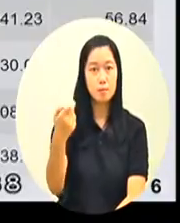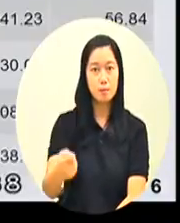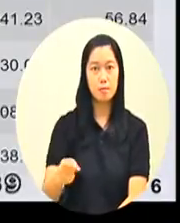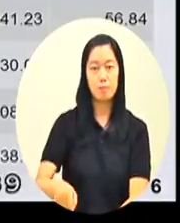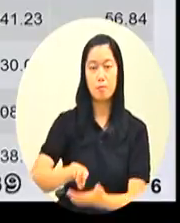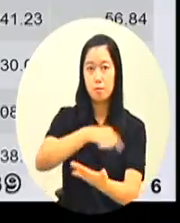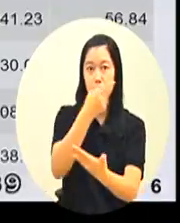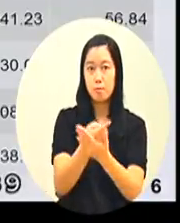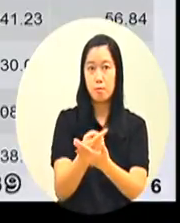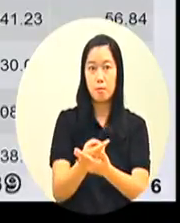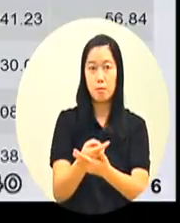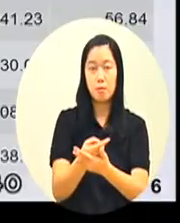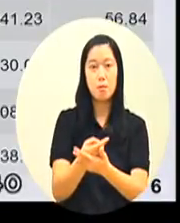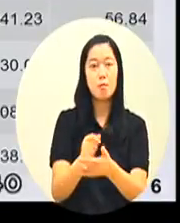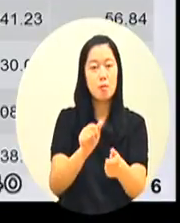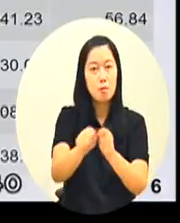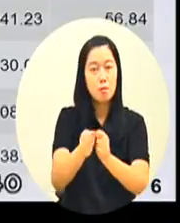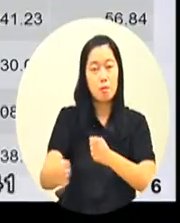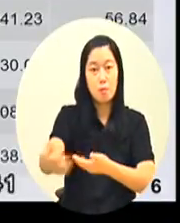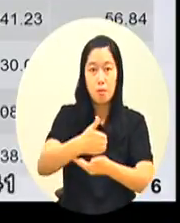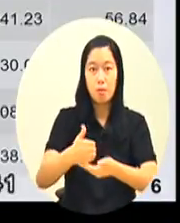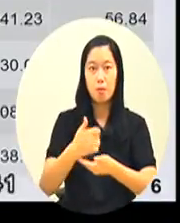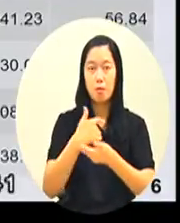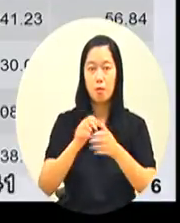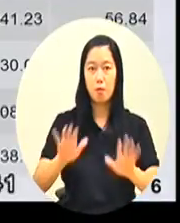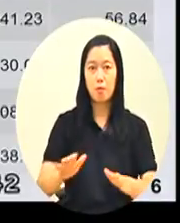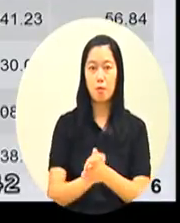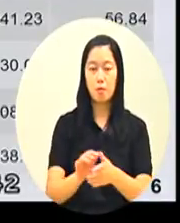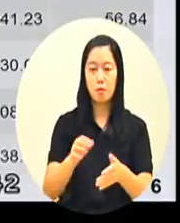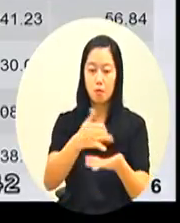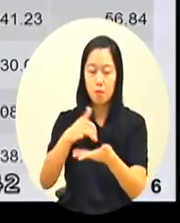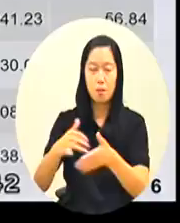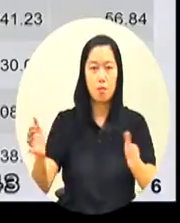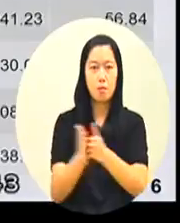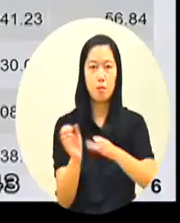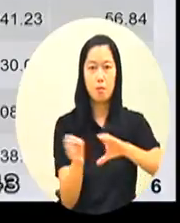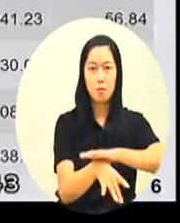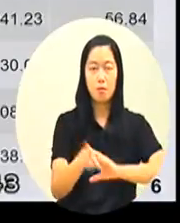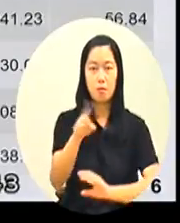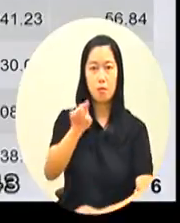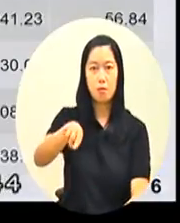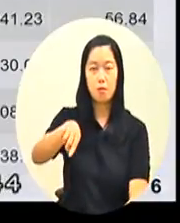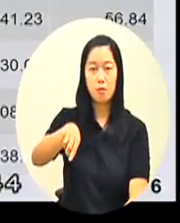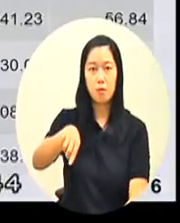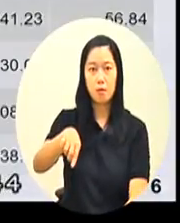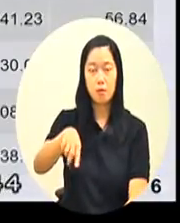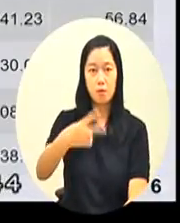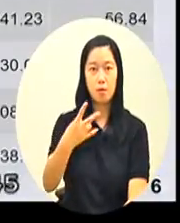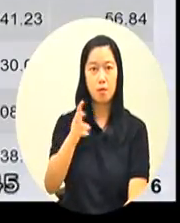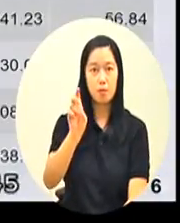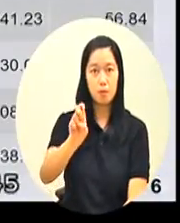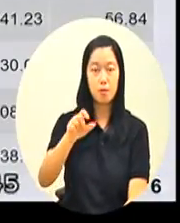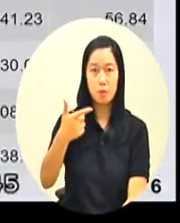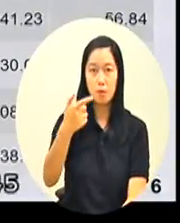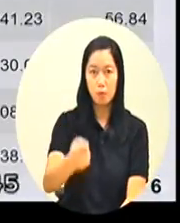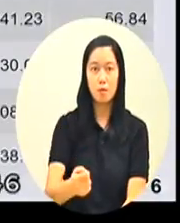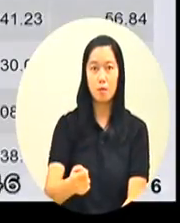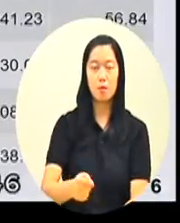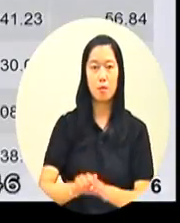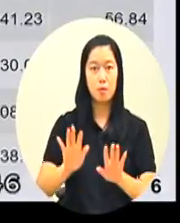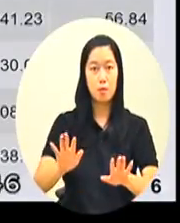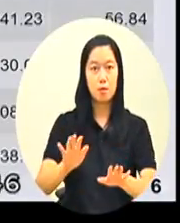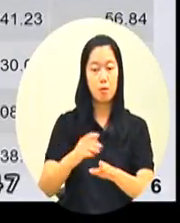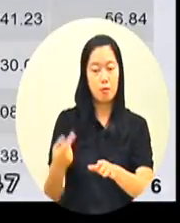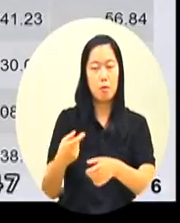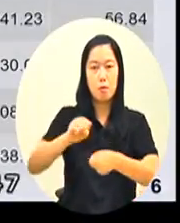税入，明年度的整个税入，我们一共编列了1216亿，比今年的1130亿